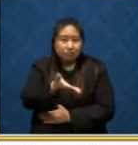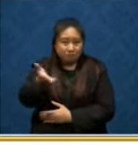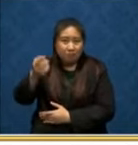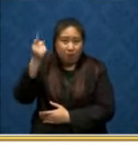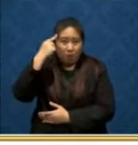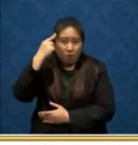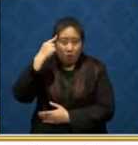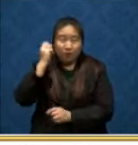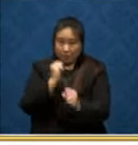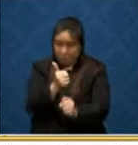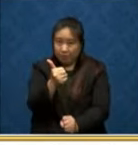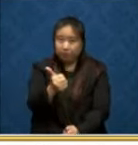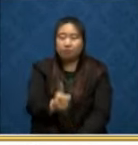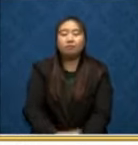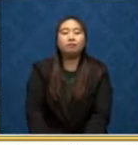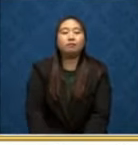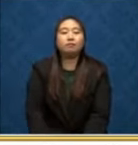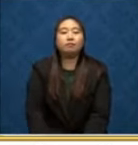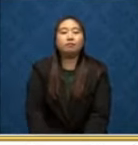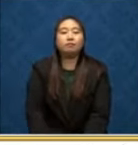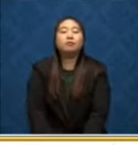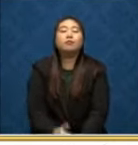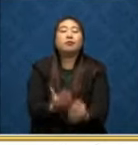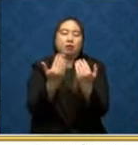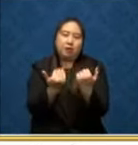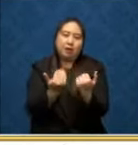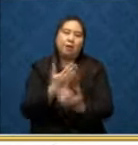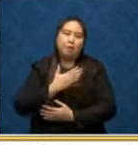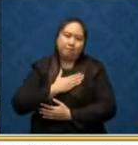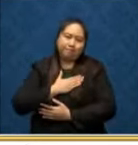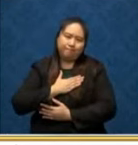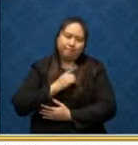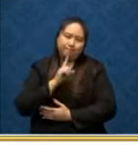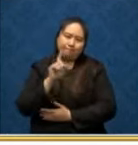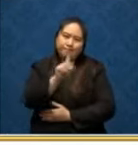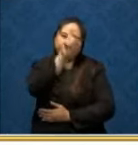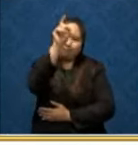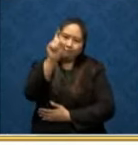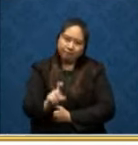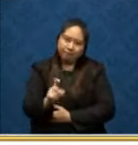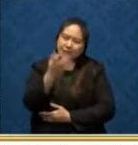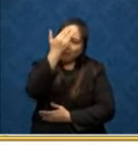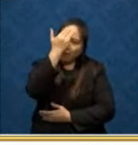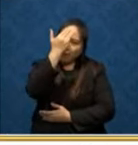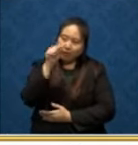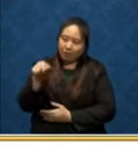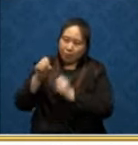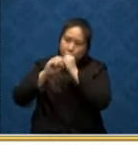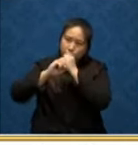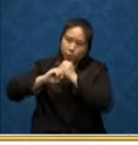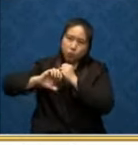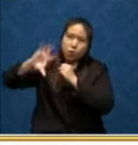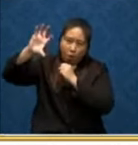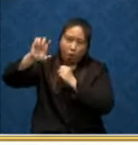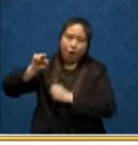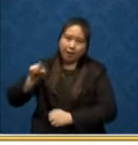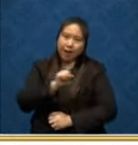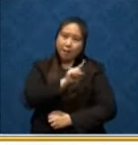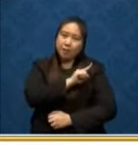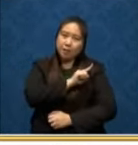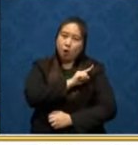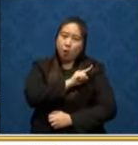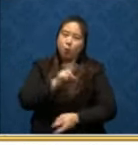ขนาดไหนผมจึงอดตั้งคำถามไม่ได้ครับท่านประธานว่าทำไมกสทชในฐานะผู้กำกับดูแลผู้